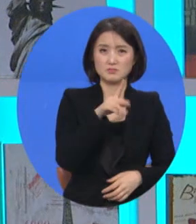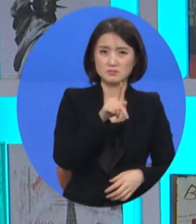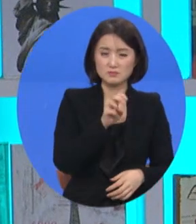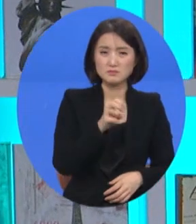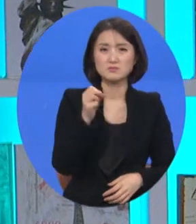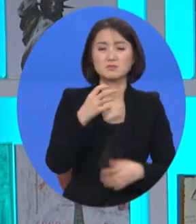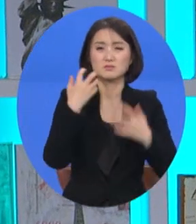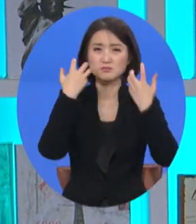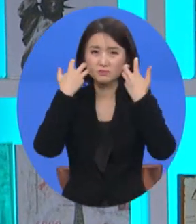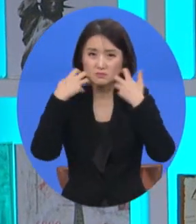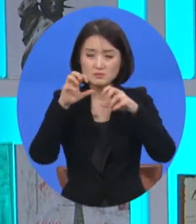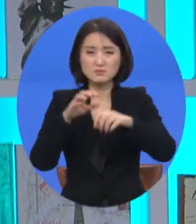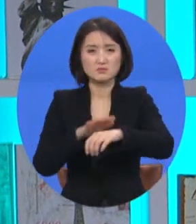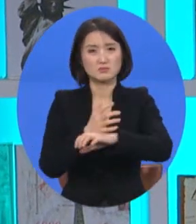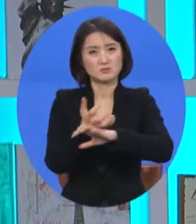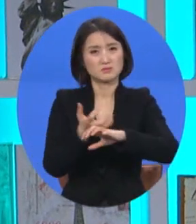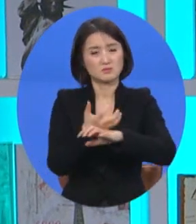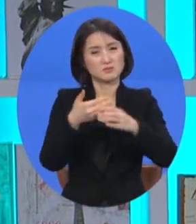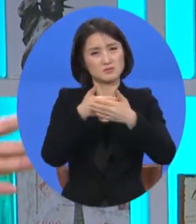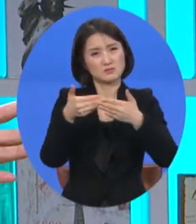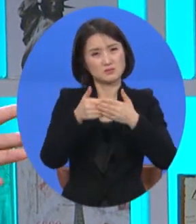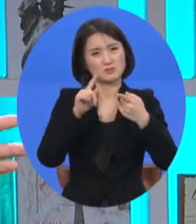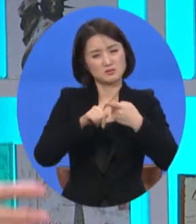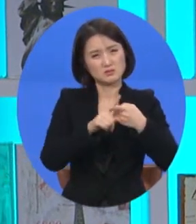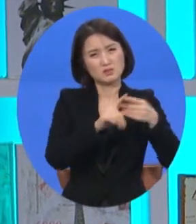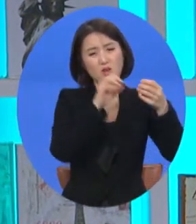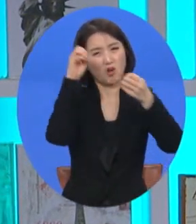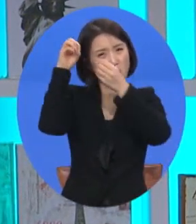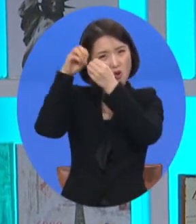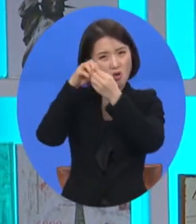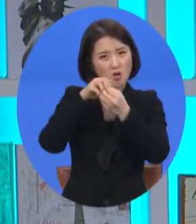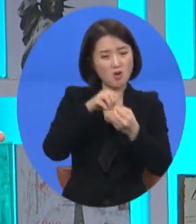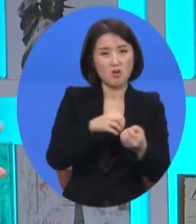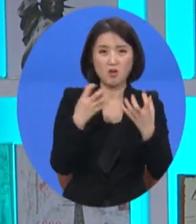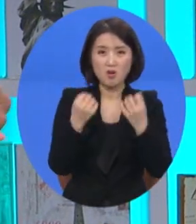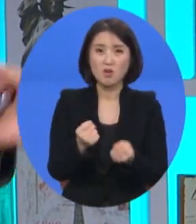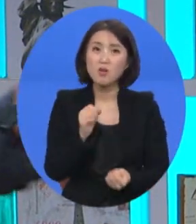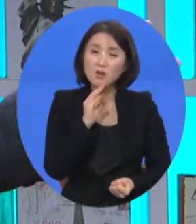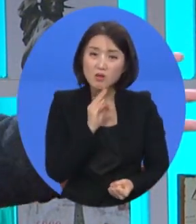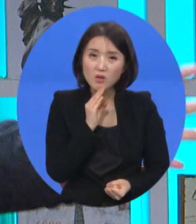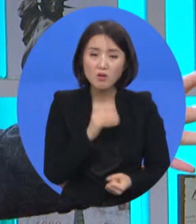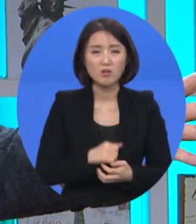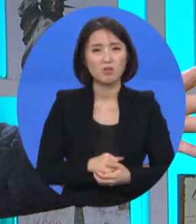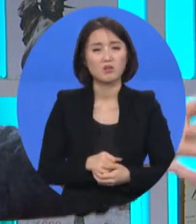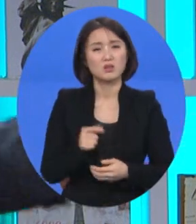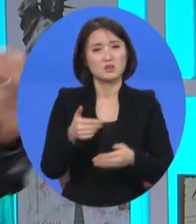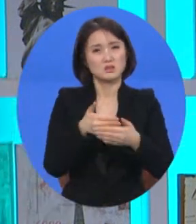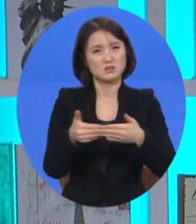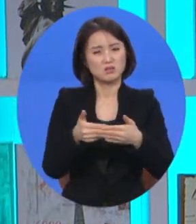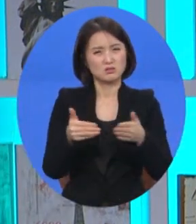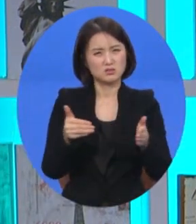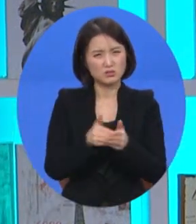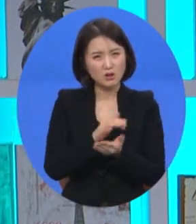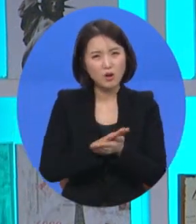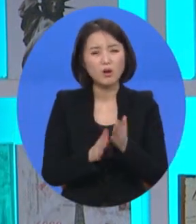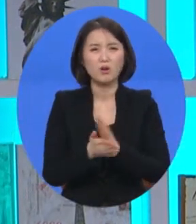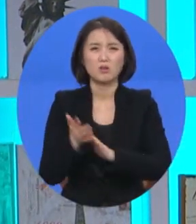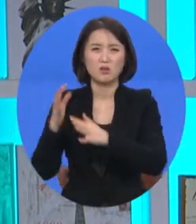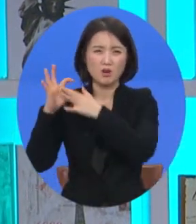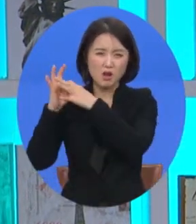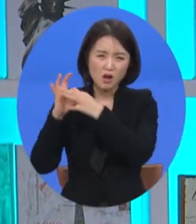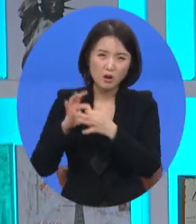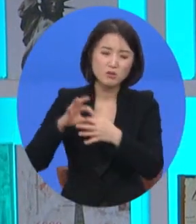굉장히 많이 남아있습니다 그렇게 정성들여서 단원이 순환 분 의 붓질을 멈추지 않고 하면서 이렇게 껍질을 그린 이유는